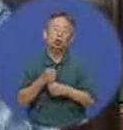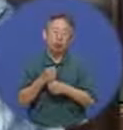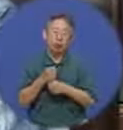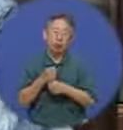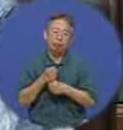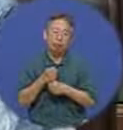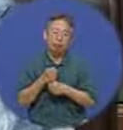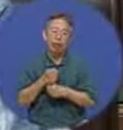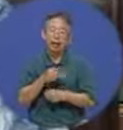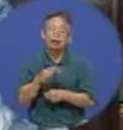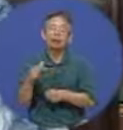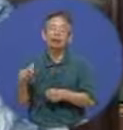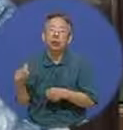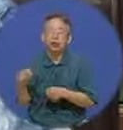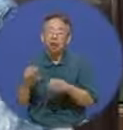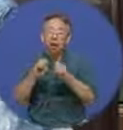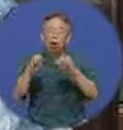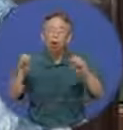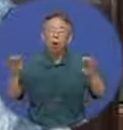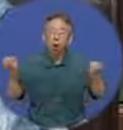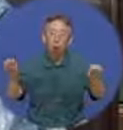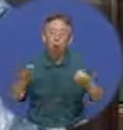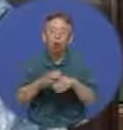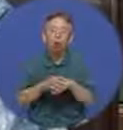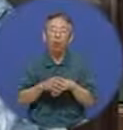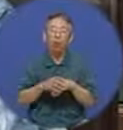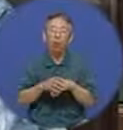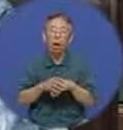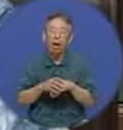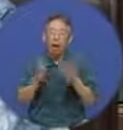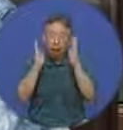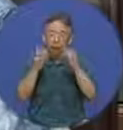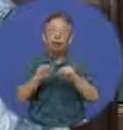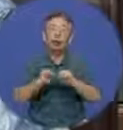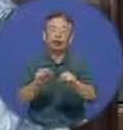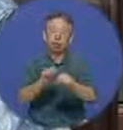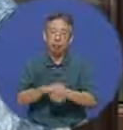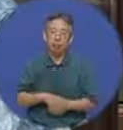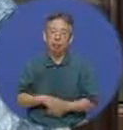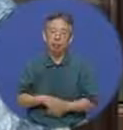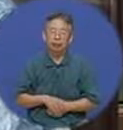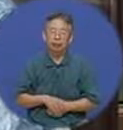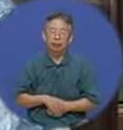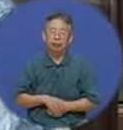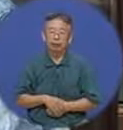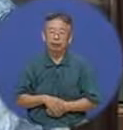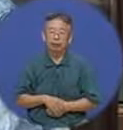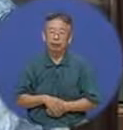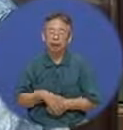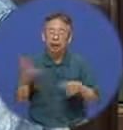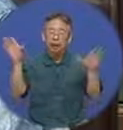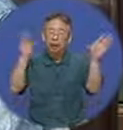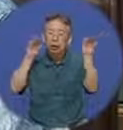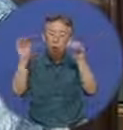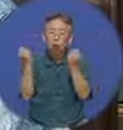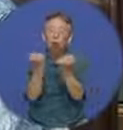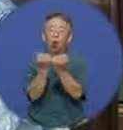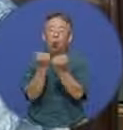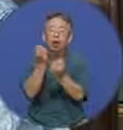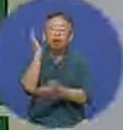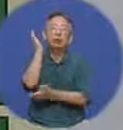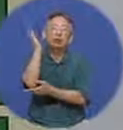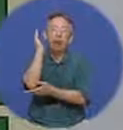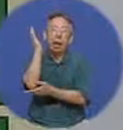というような、広報啓発を我々は一生懸命やってるんですね、 はい、 それでまずあの情報モラル講座っていう